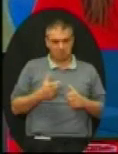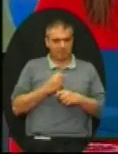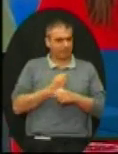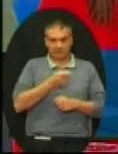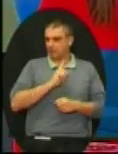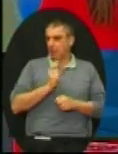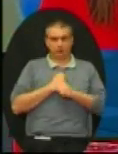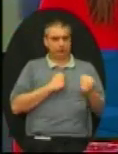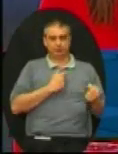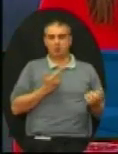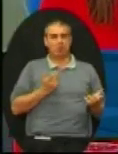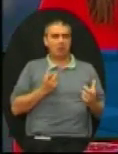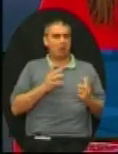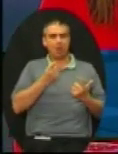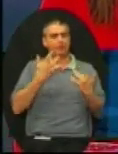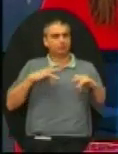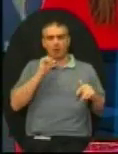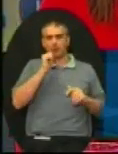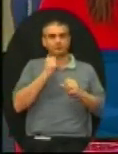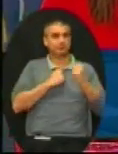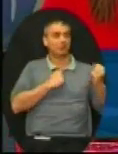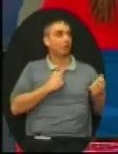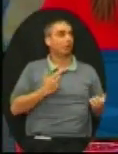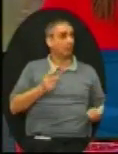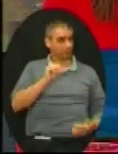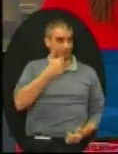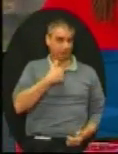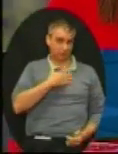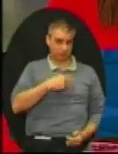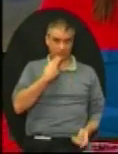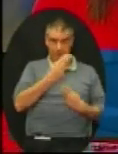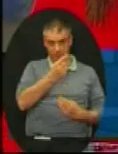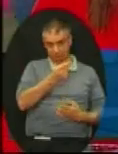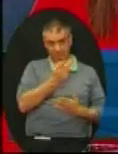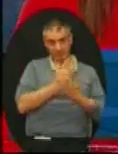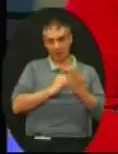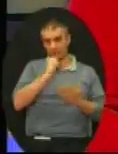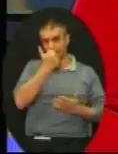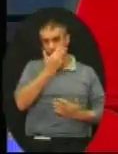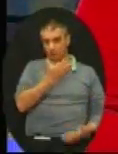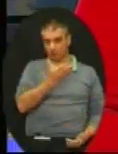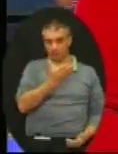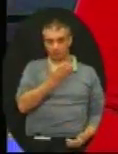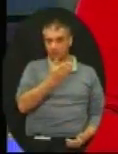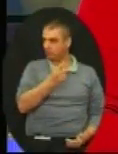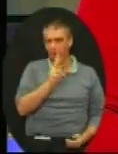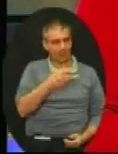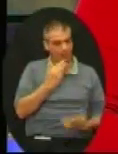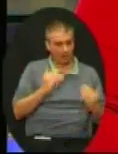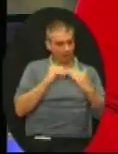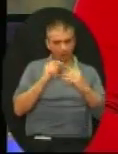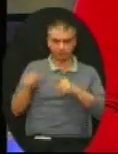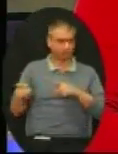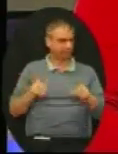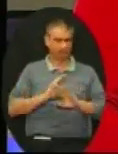העבודה איננה שמאל. למה אתם בורחים מהשמאל? טוב, קודם כל אני רוצה להשיב לך על החלק הראשון של השאלה שלך. אתה לא יכול להשוות בין